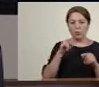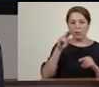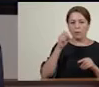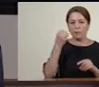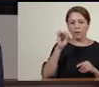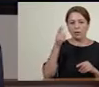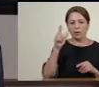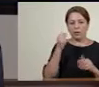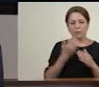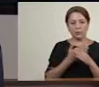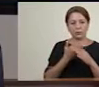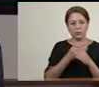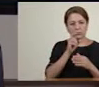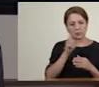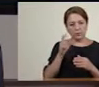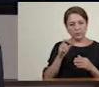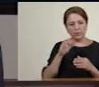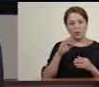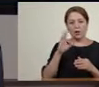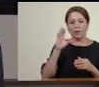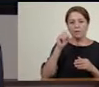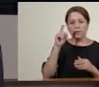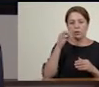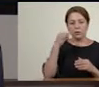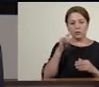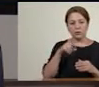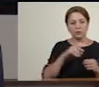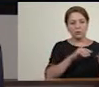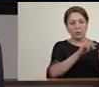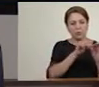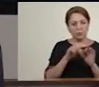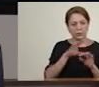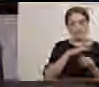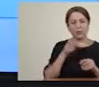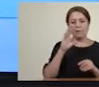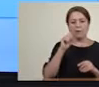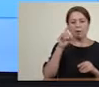qilib yuborilgan. Xo'sh, vahiy nima? Vahiy